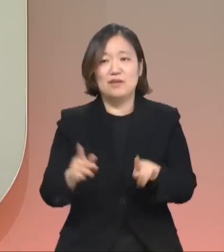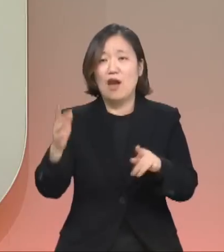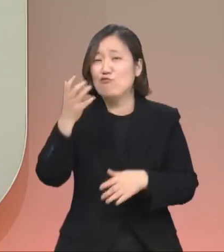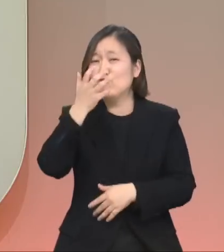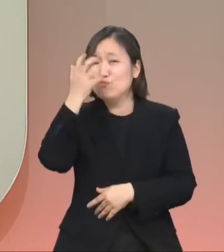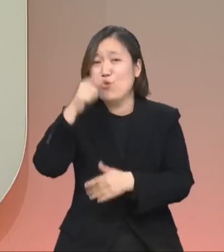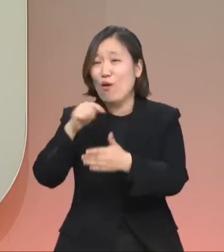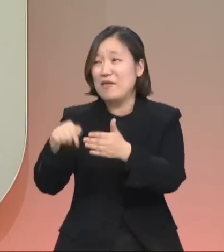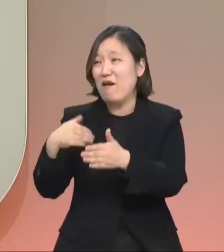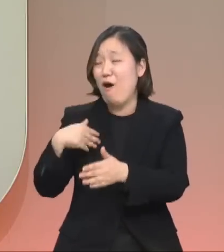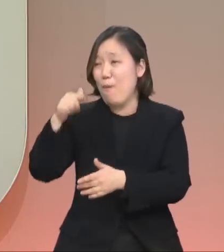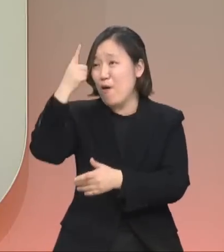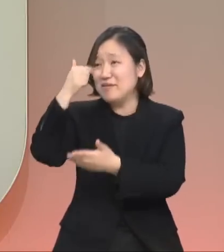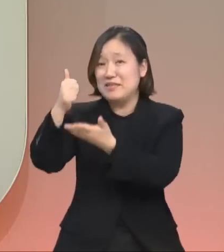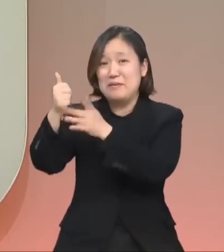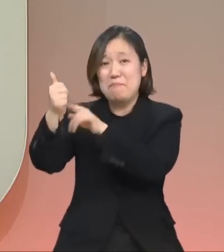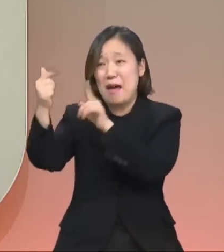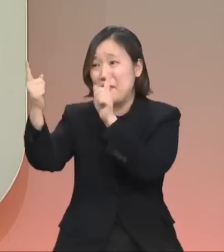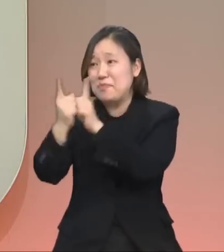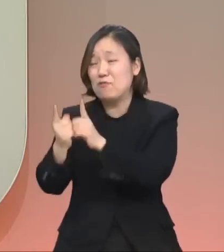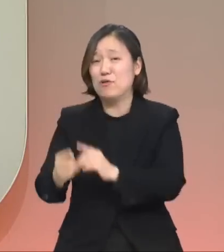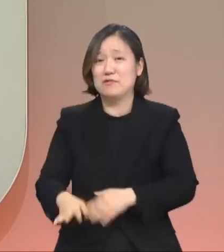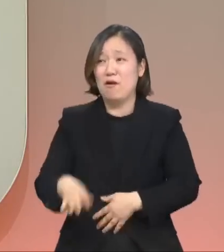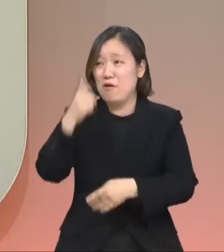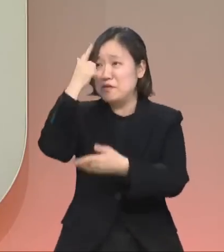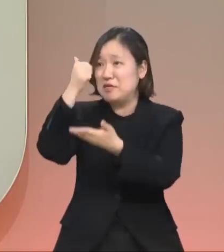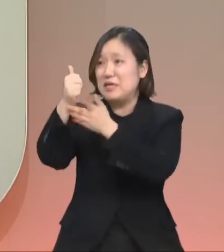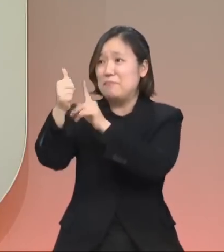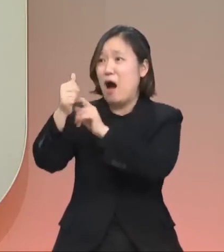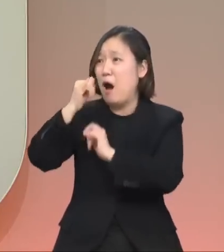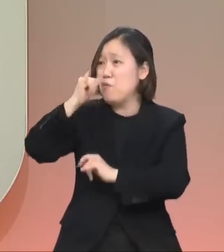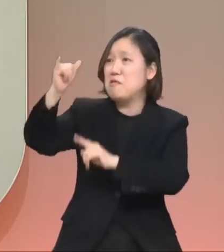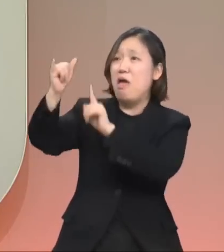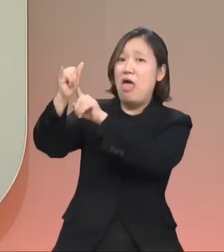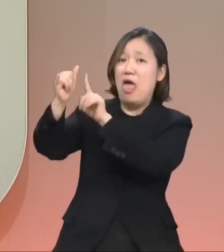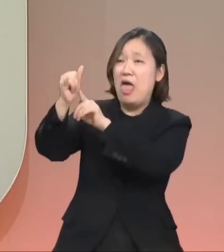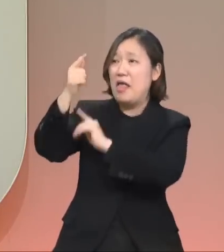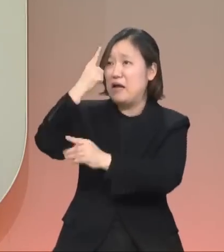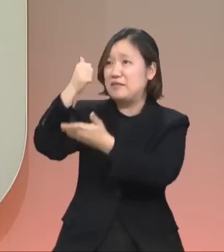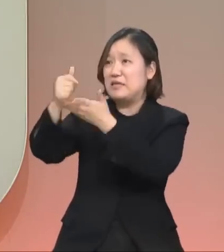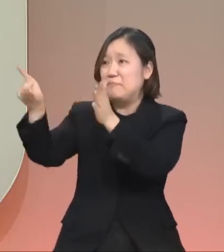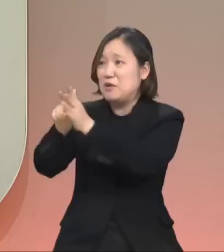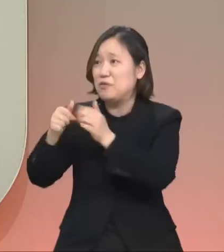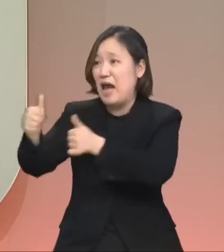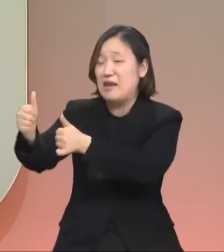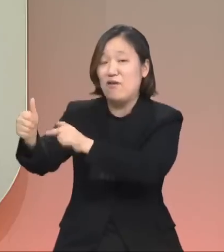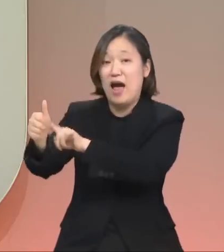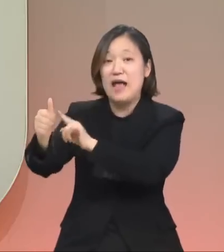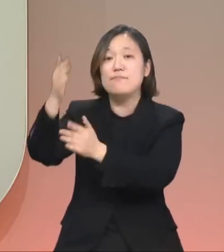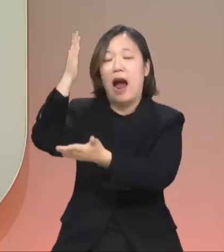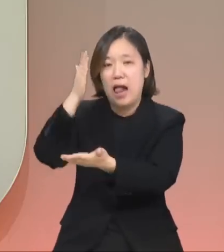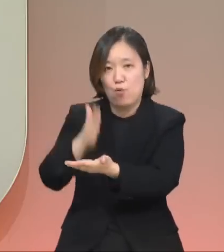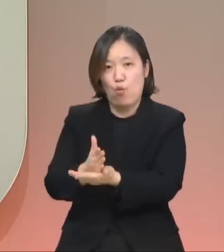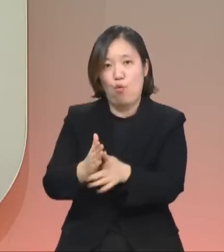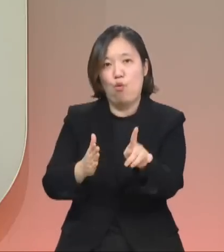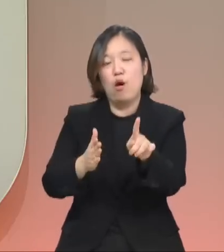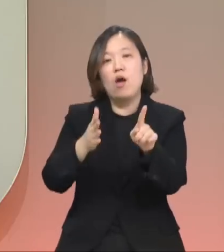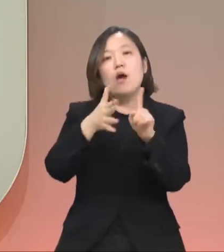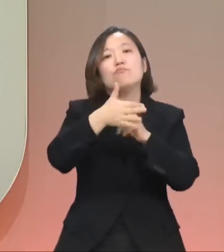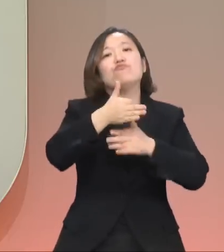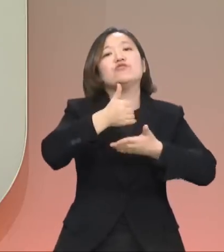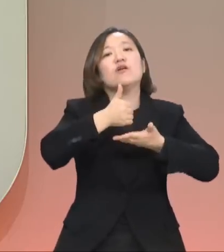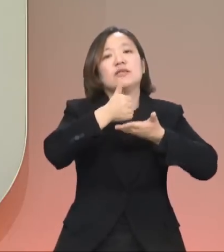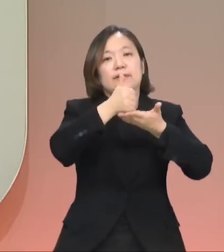나타났다고 해서 거기에 속지 마시고 오로지 부처님 오로지 부처님 경전에